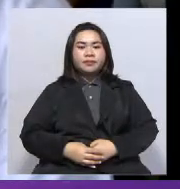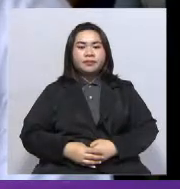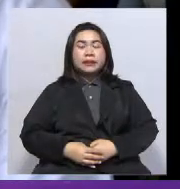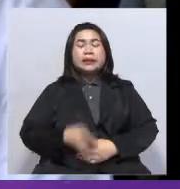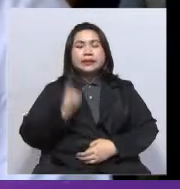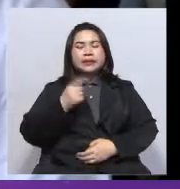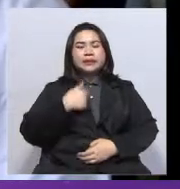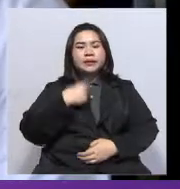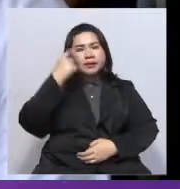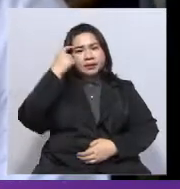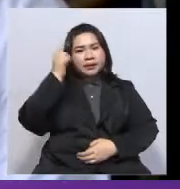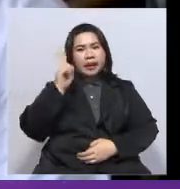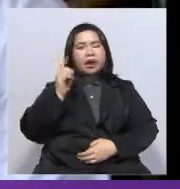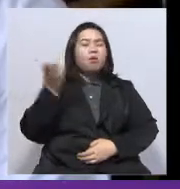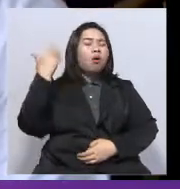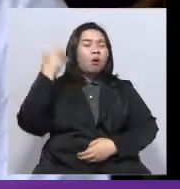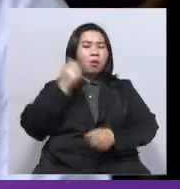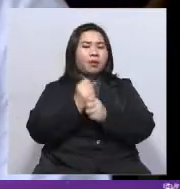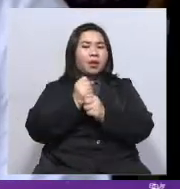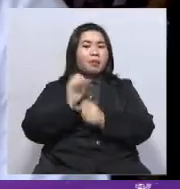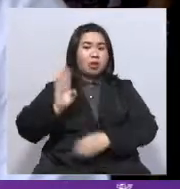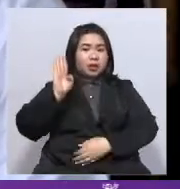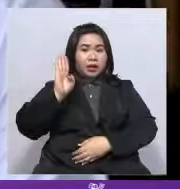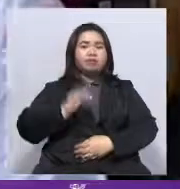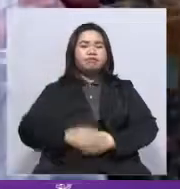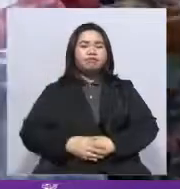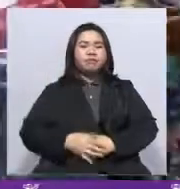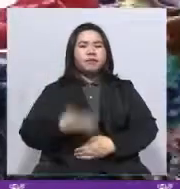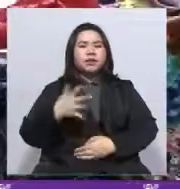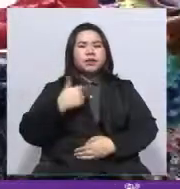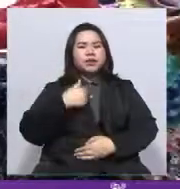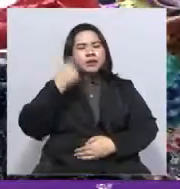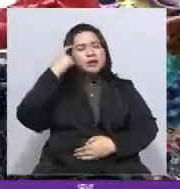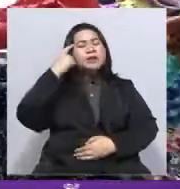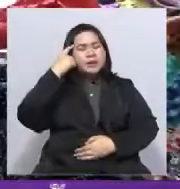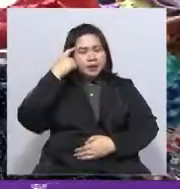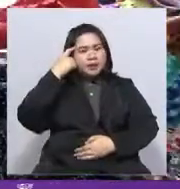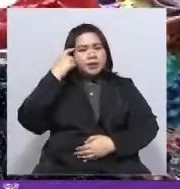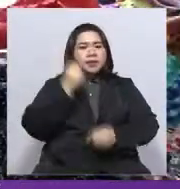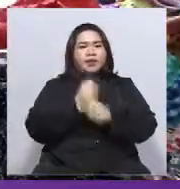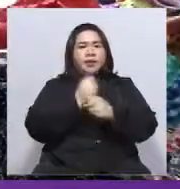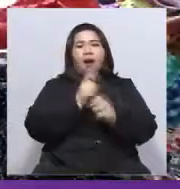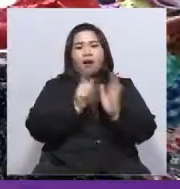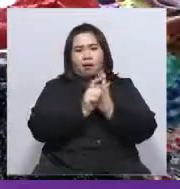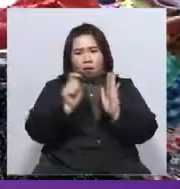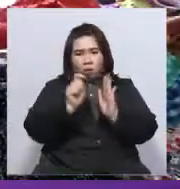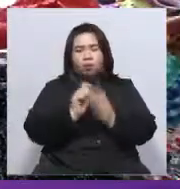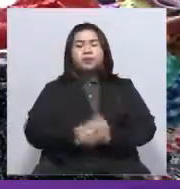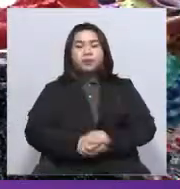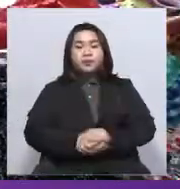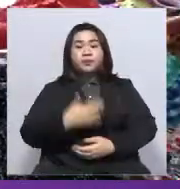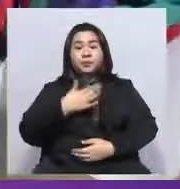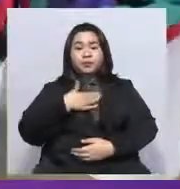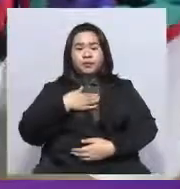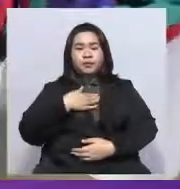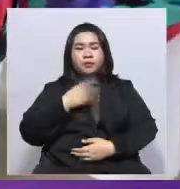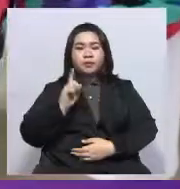เริ่มแรกก็คือยังเป็นพนักงานบริษัทอยู่นะครับพอตัดสินใจทำเนี่ยก็เลยออกมาเลยซึ่งของเราเนี่ย